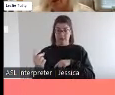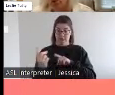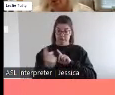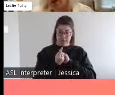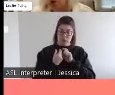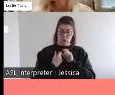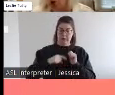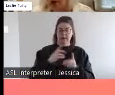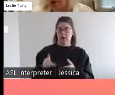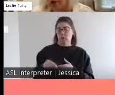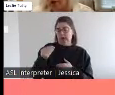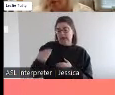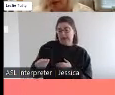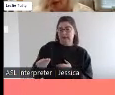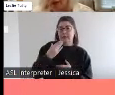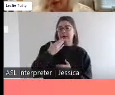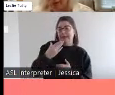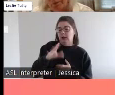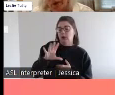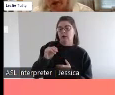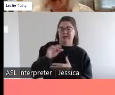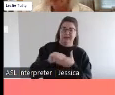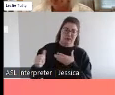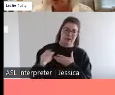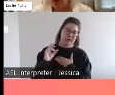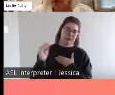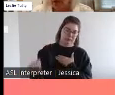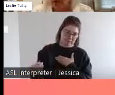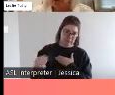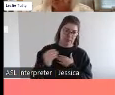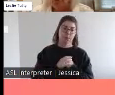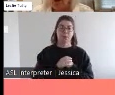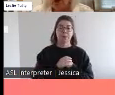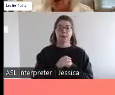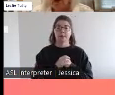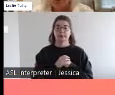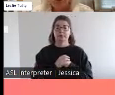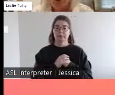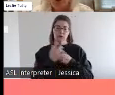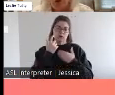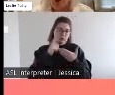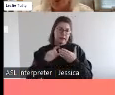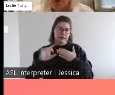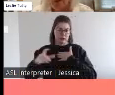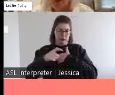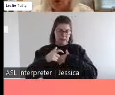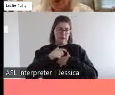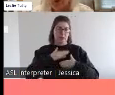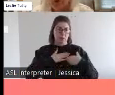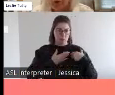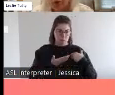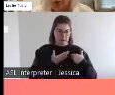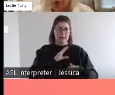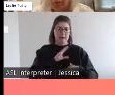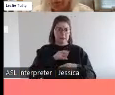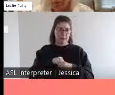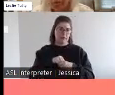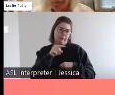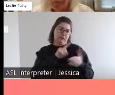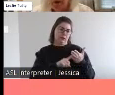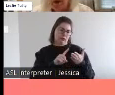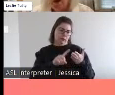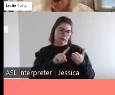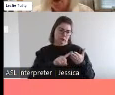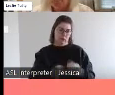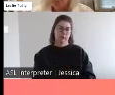offrait 50 $, chaque fois qu'on faisait donc contact et une conversation, reconnaissance